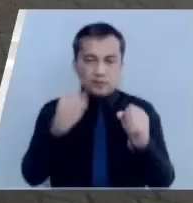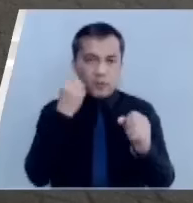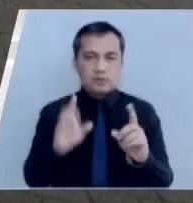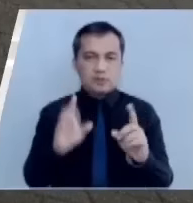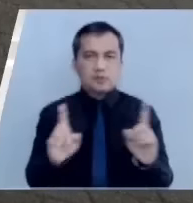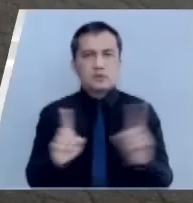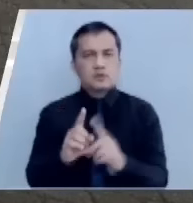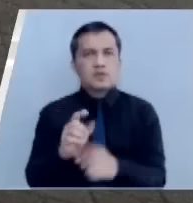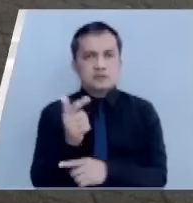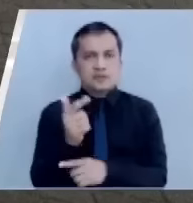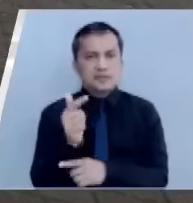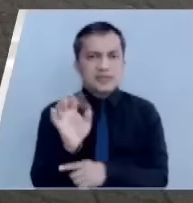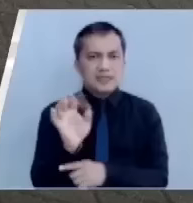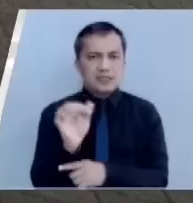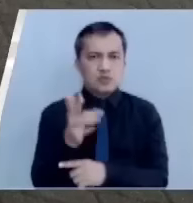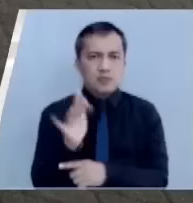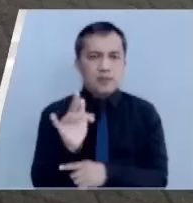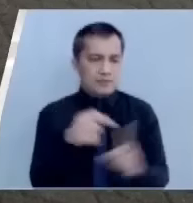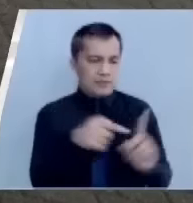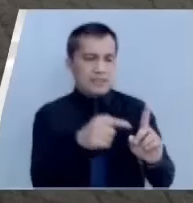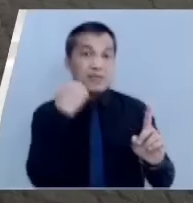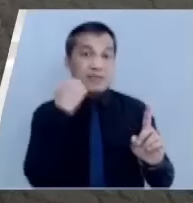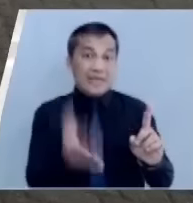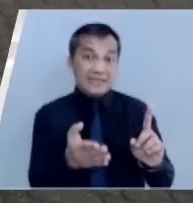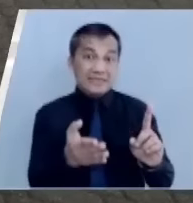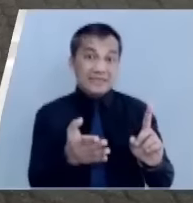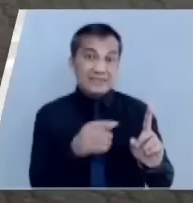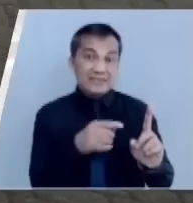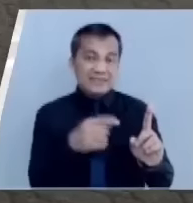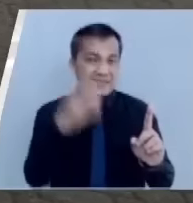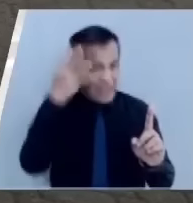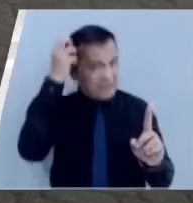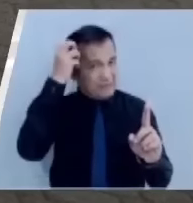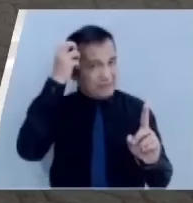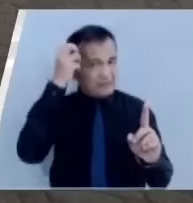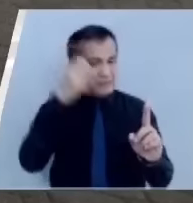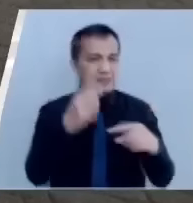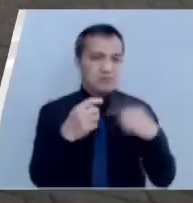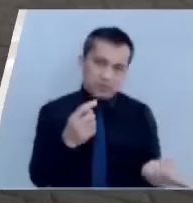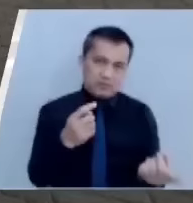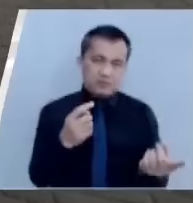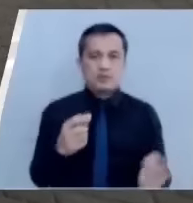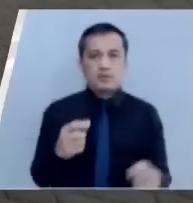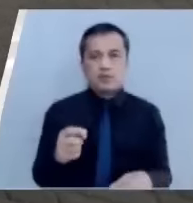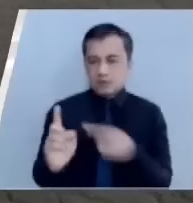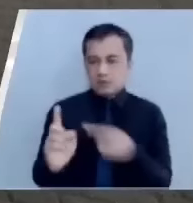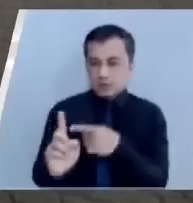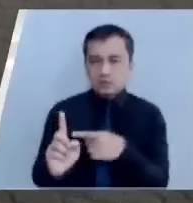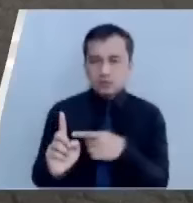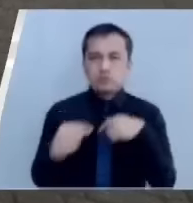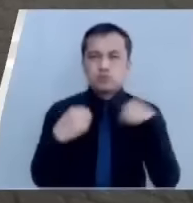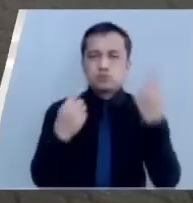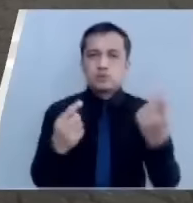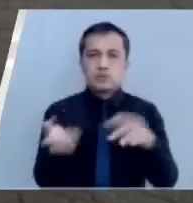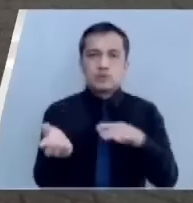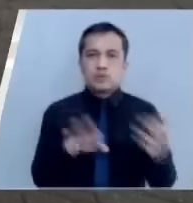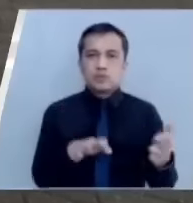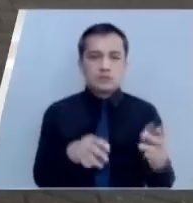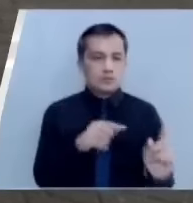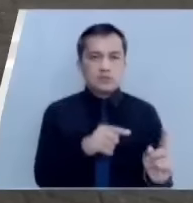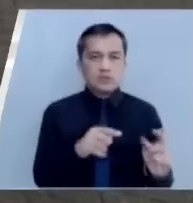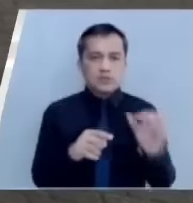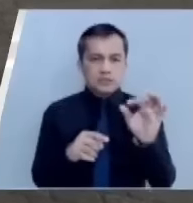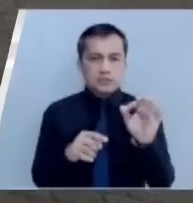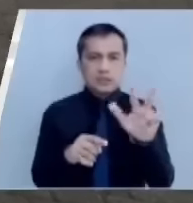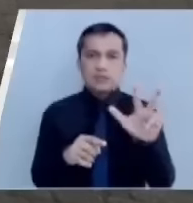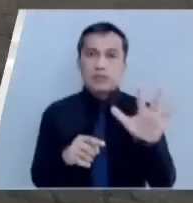si Ueno namatay dahil sa cerebral hemorrhage habang siya ay nasa trabaho. Mula ng araw na yun hanggang sa kanyang kamatayan, noong